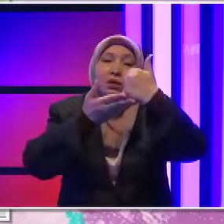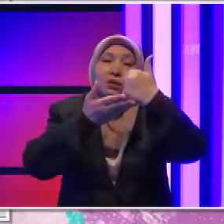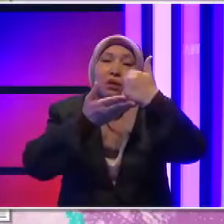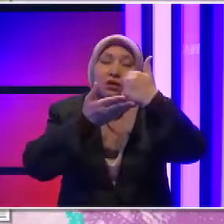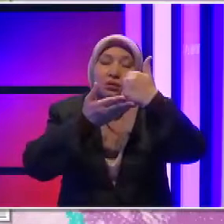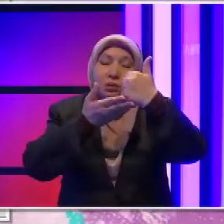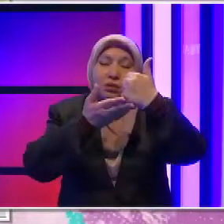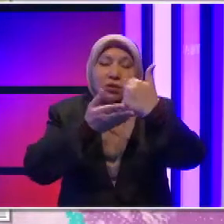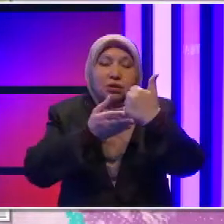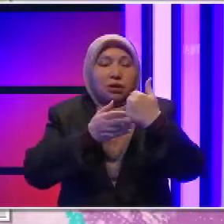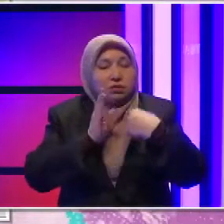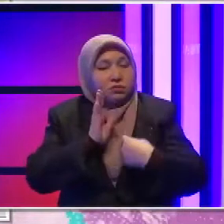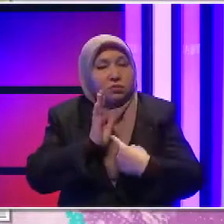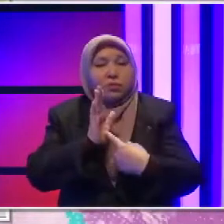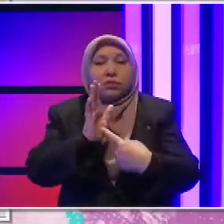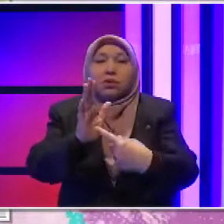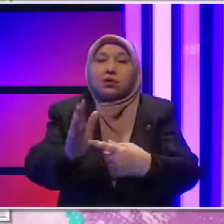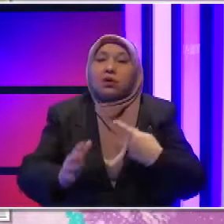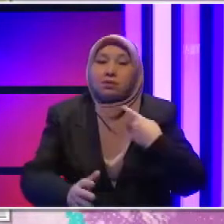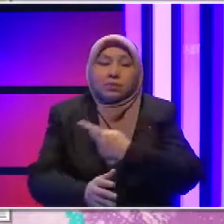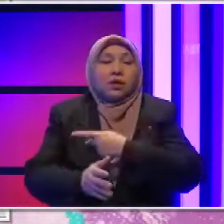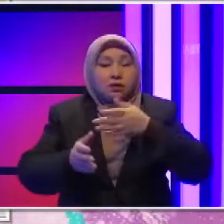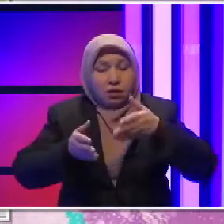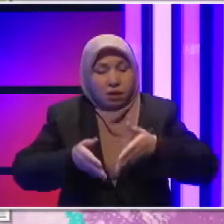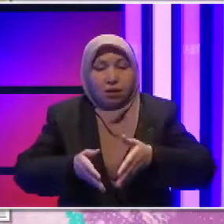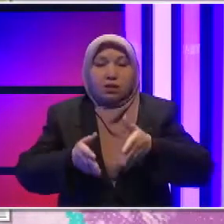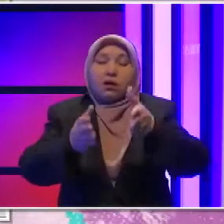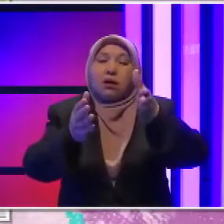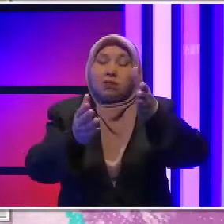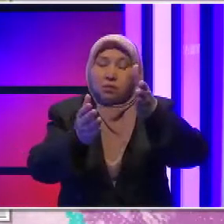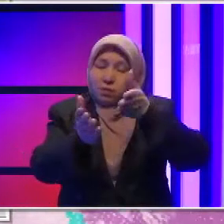نستعين إهدنا الصراط